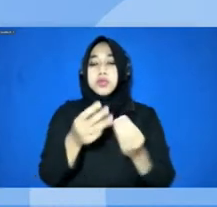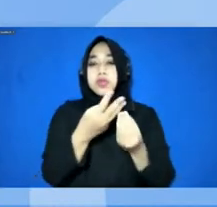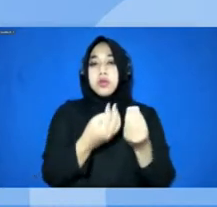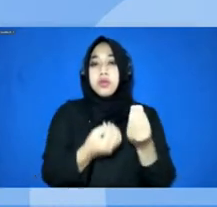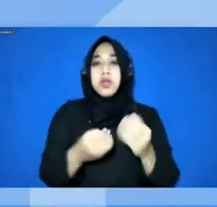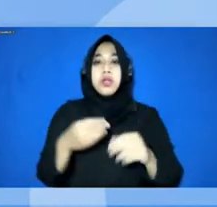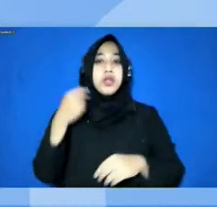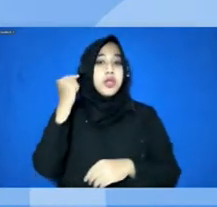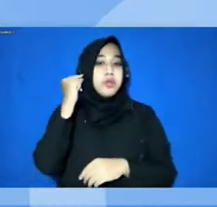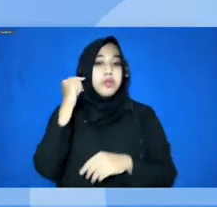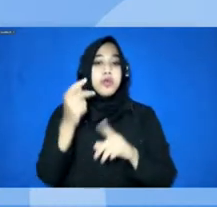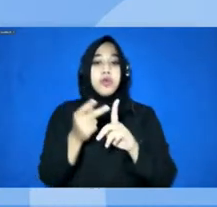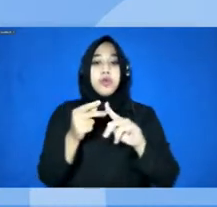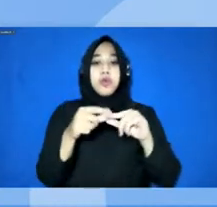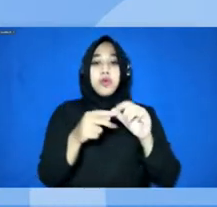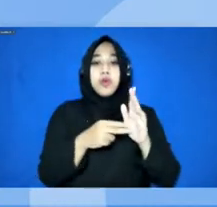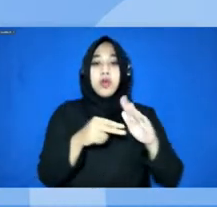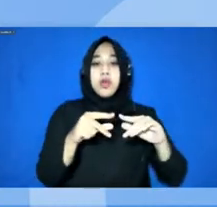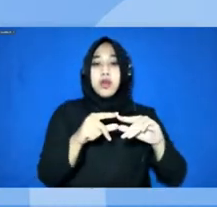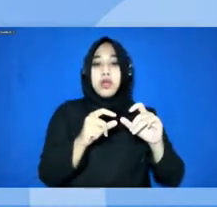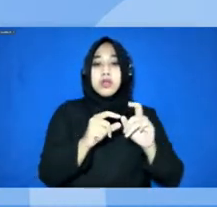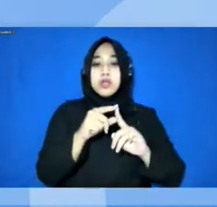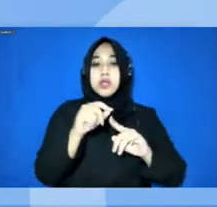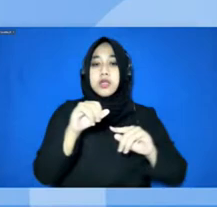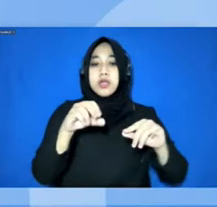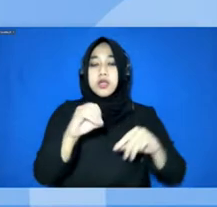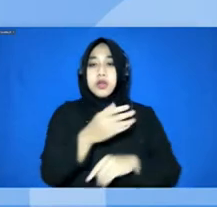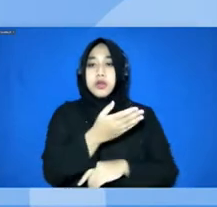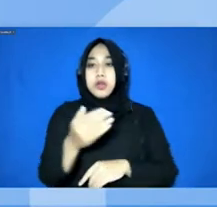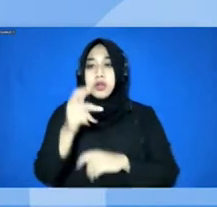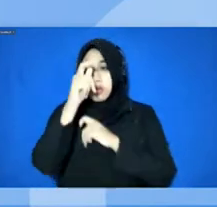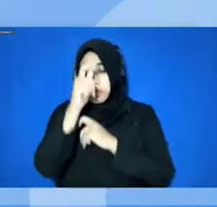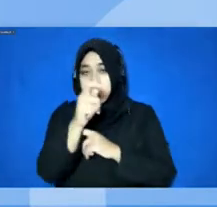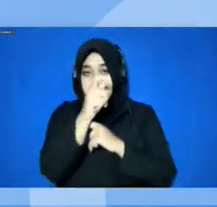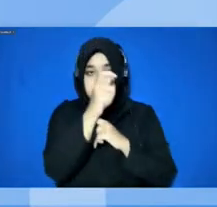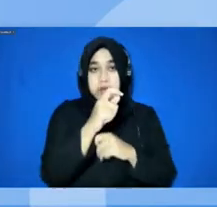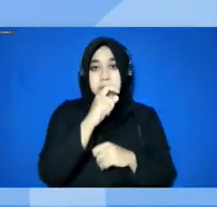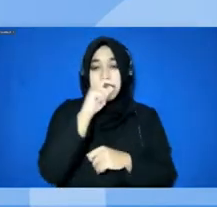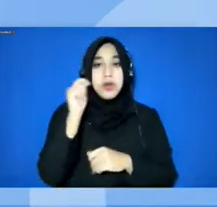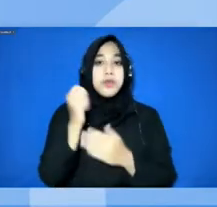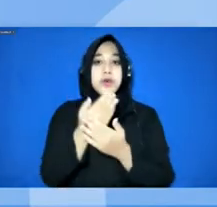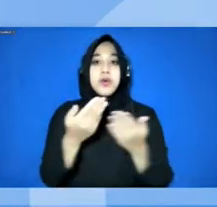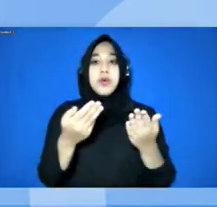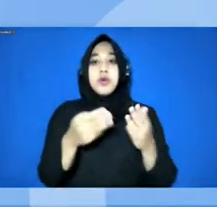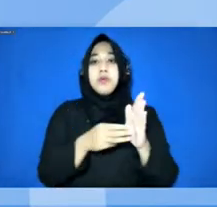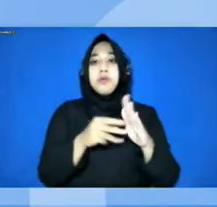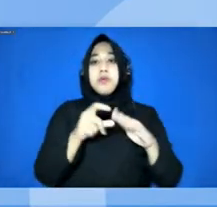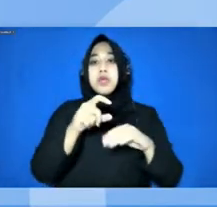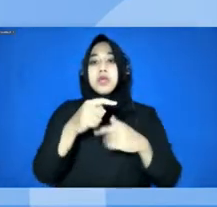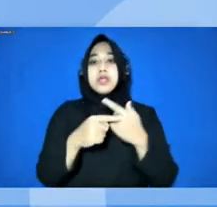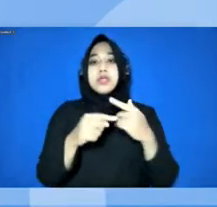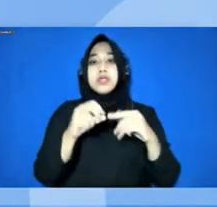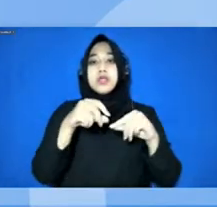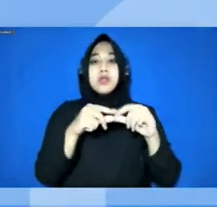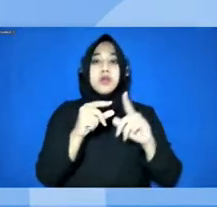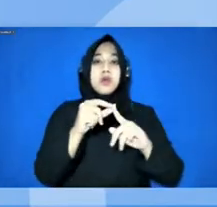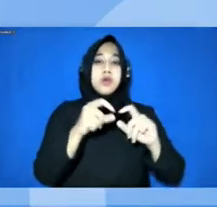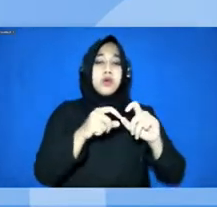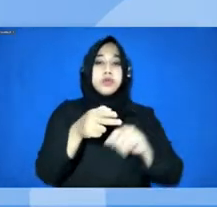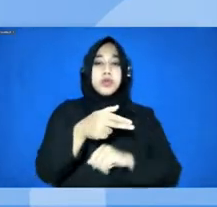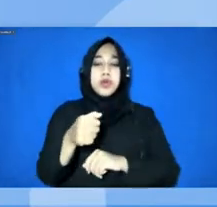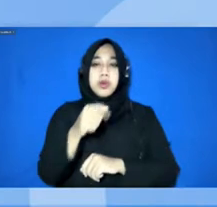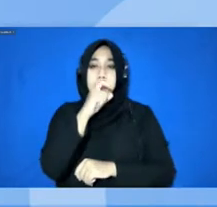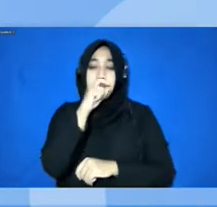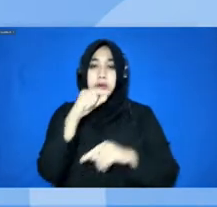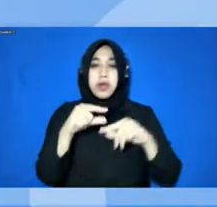Hana Satrio, kemudian yang kami hormati Bapak-Ibu dari Mercy Corps Indonesia, dalam ini diwakili oleh Bapak Ade